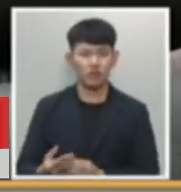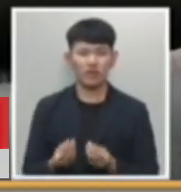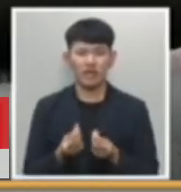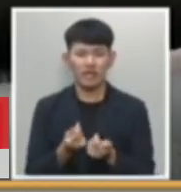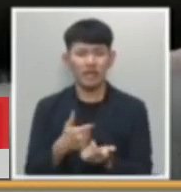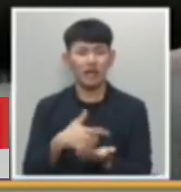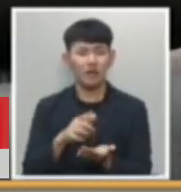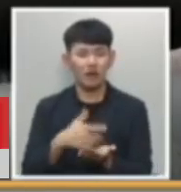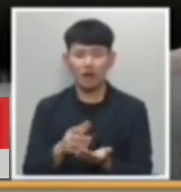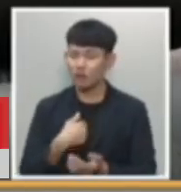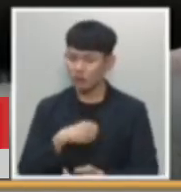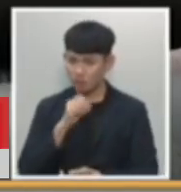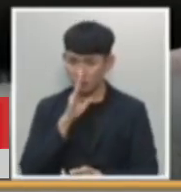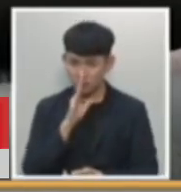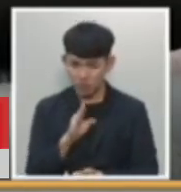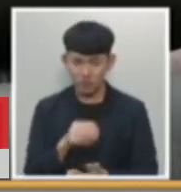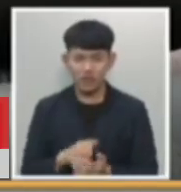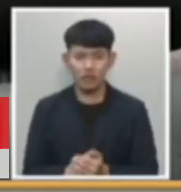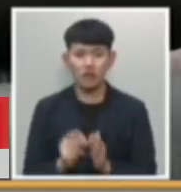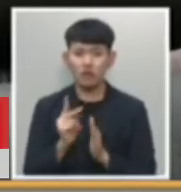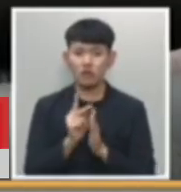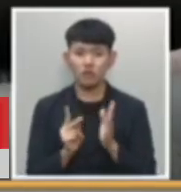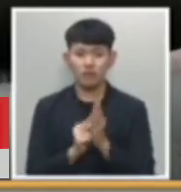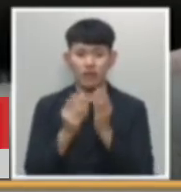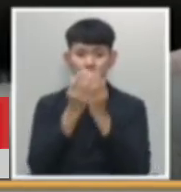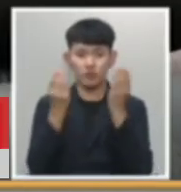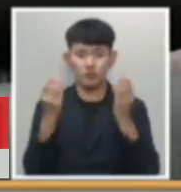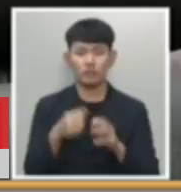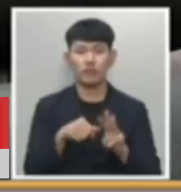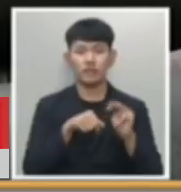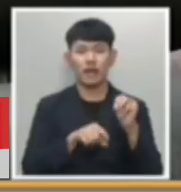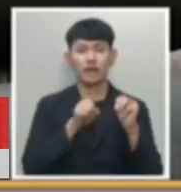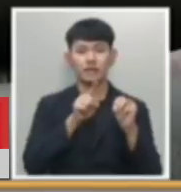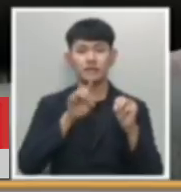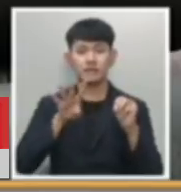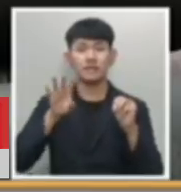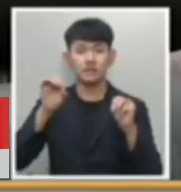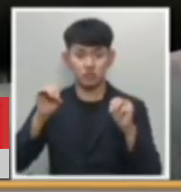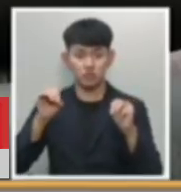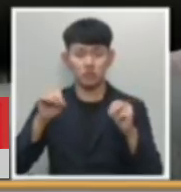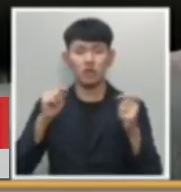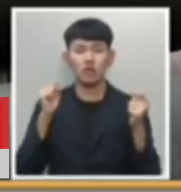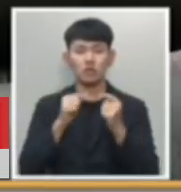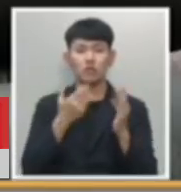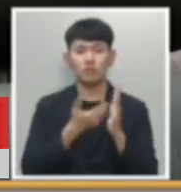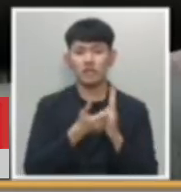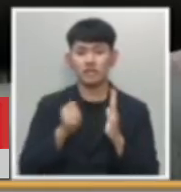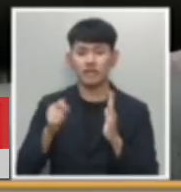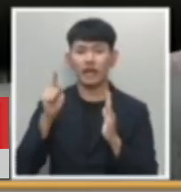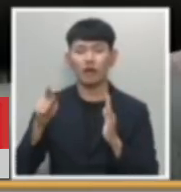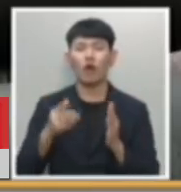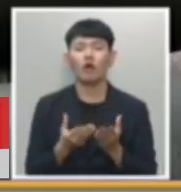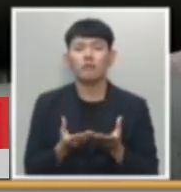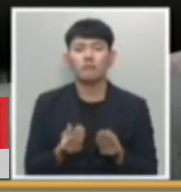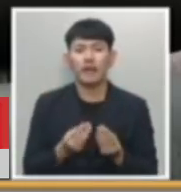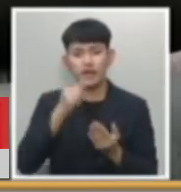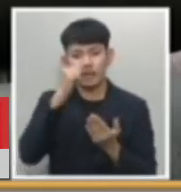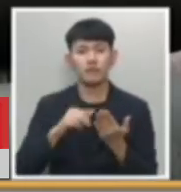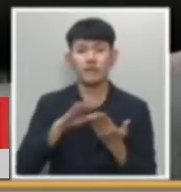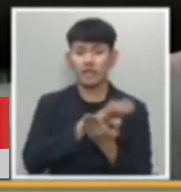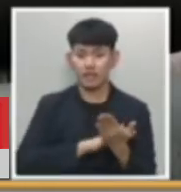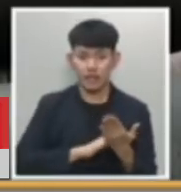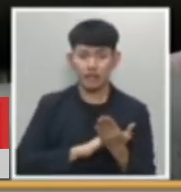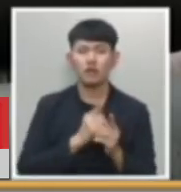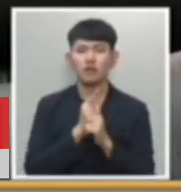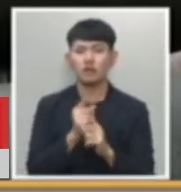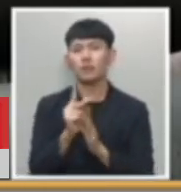เน้นย้ำนะครับโดยเฉพาะรัฐธรรมนูญมาตรา140เรื่องการจ่ายเงินของแผ่นดินต้องกระทำโดยกฎหมายบัญญัติเท่านั้น